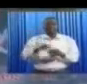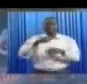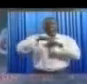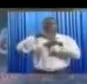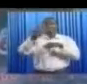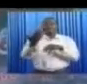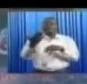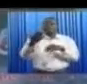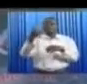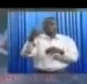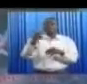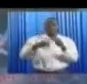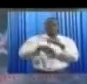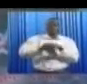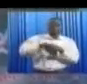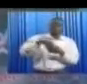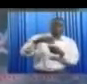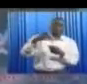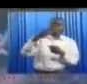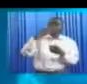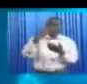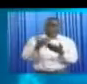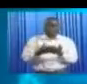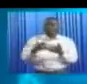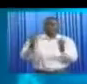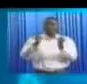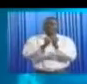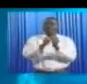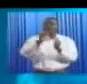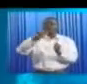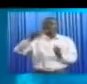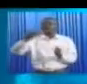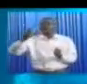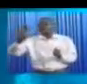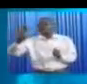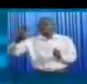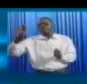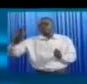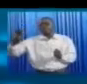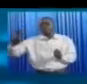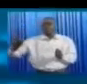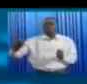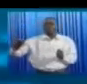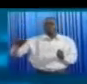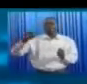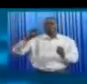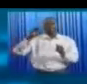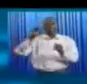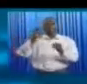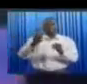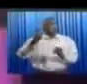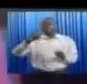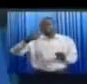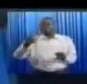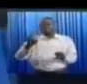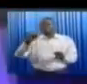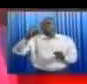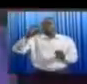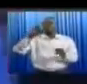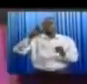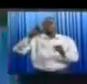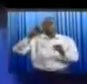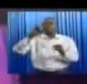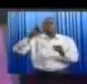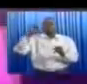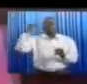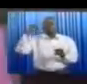Après une sortie infructueuse en 2010 avec l'album Le Temps de Dieu, Ahmed Keïta alias Jigé Gueff est de retour sur la scène